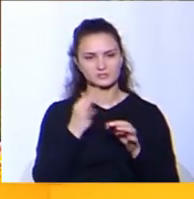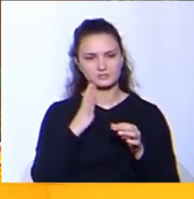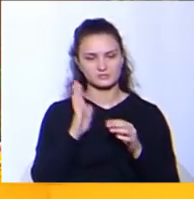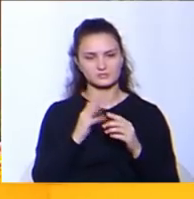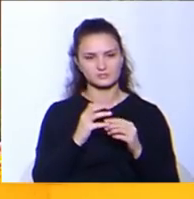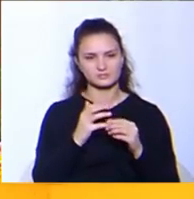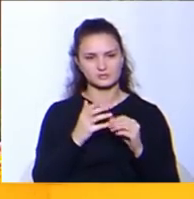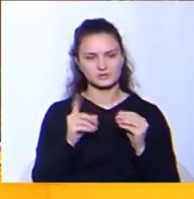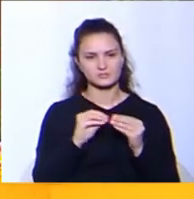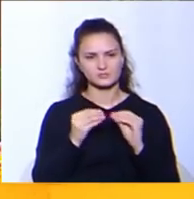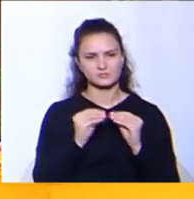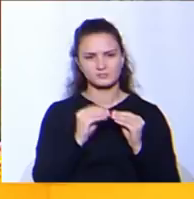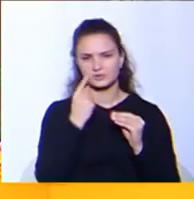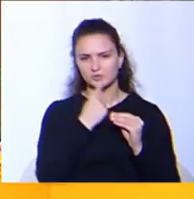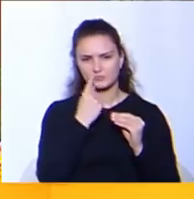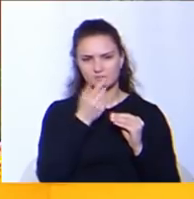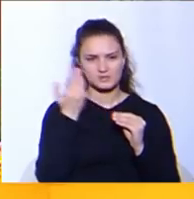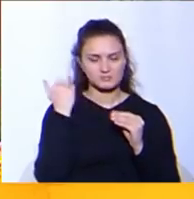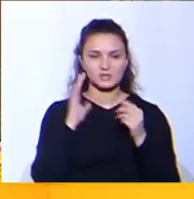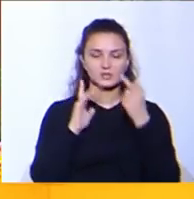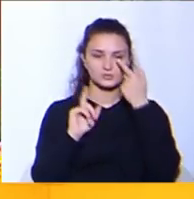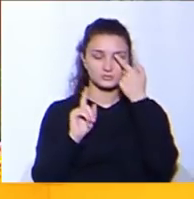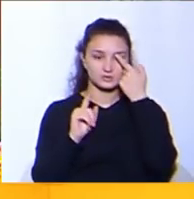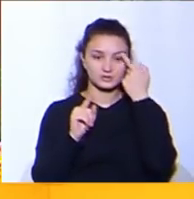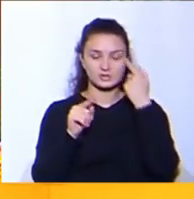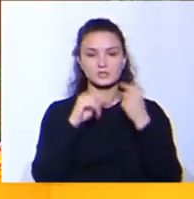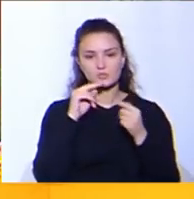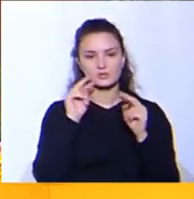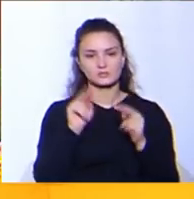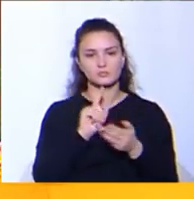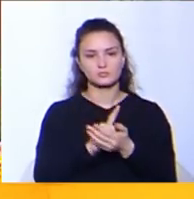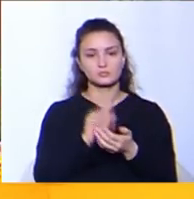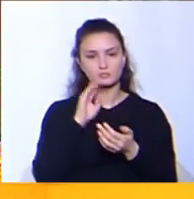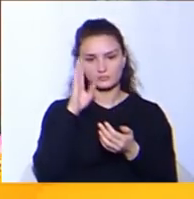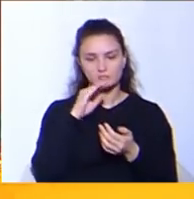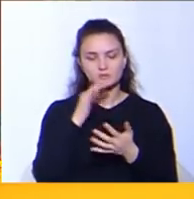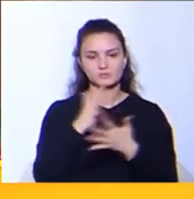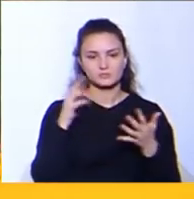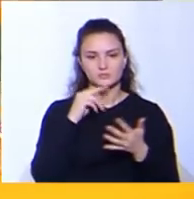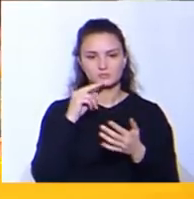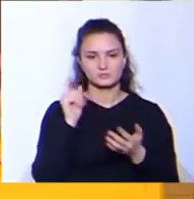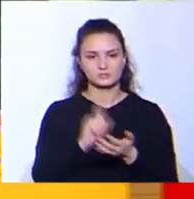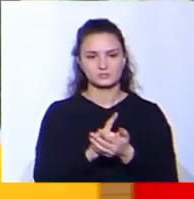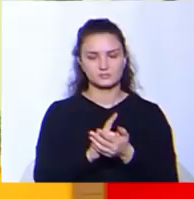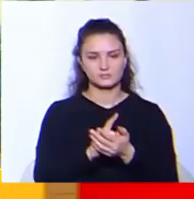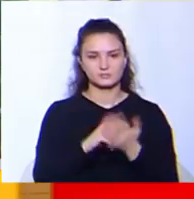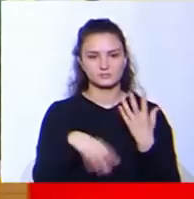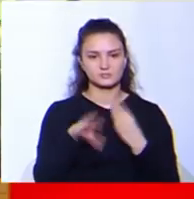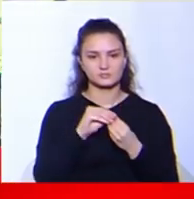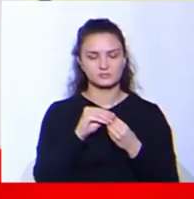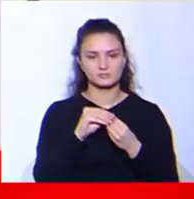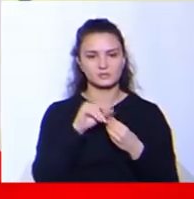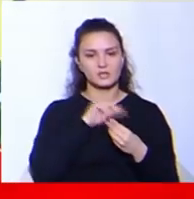და გაუჩნდა ისეთი პრობლემები პირისხროში, რაც მანამდე არ ჰქონდა. ეს არის საყურადღებო და მშობლებს მართებთ დიდი ყურადღება. კოლეგებო, არ ვიცი